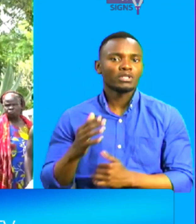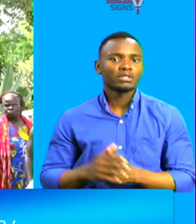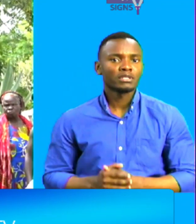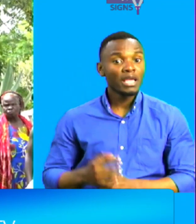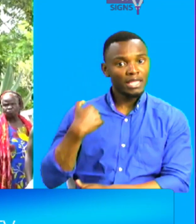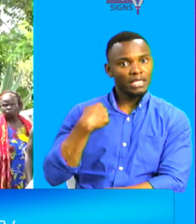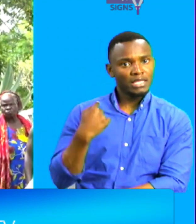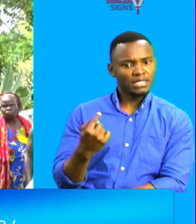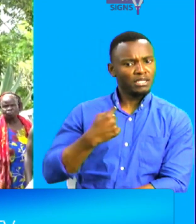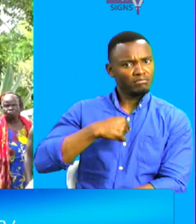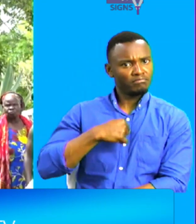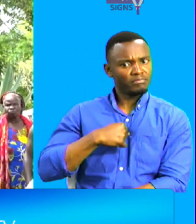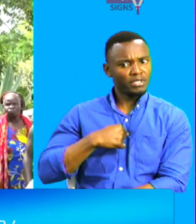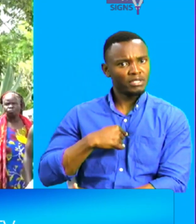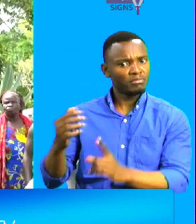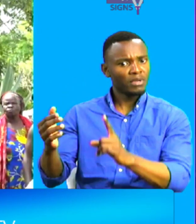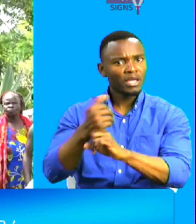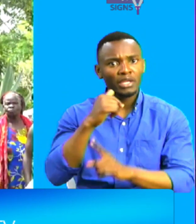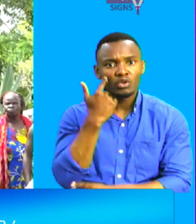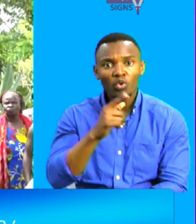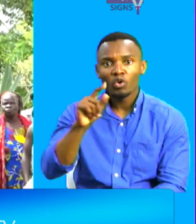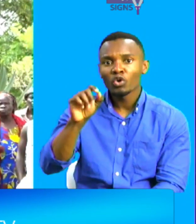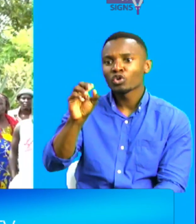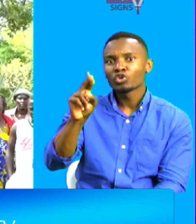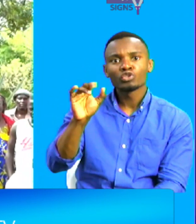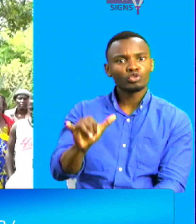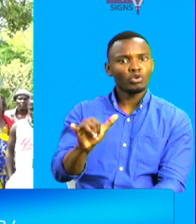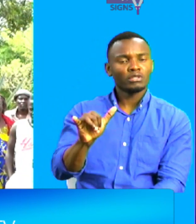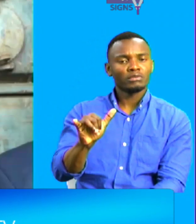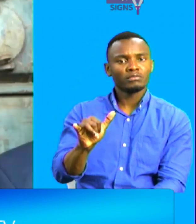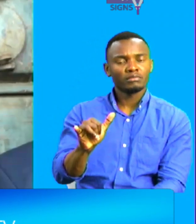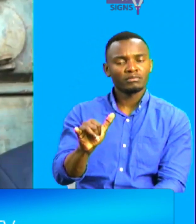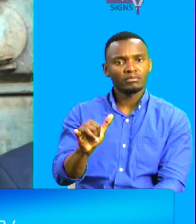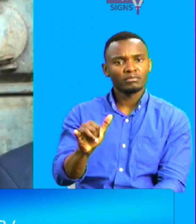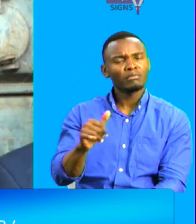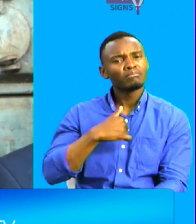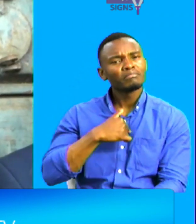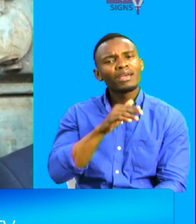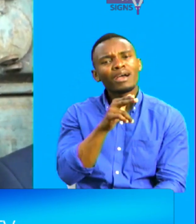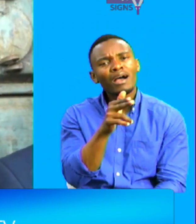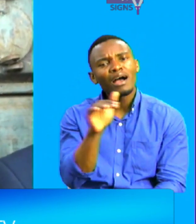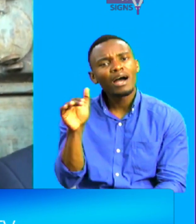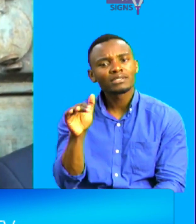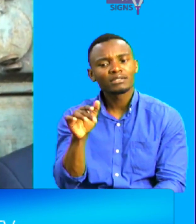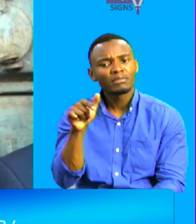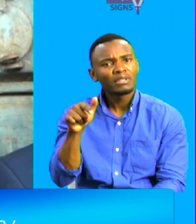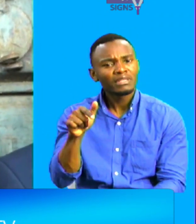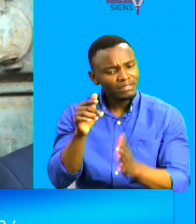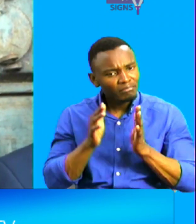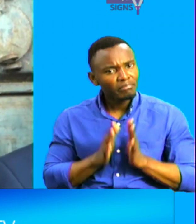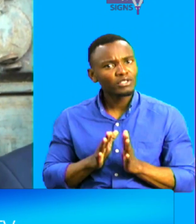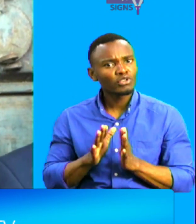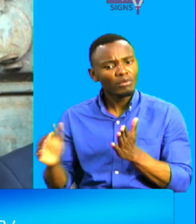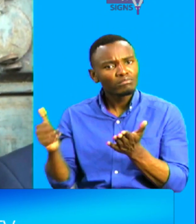ndio nilishika Tony nikitoa police station. Tony ndiye alinitolea pistol. Mimi nataka niulize, huyu Tony alikuwa recruited